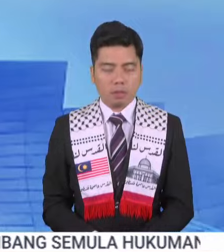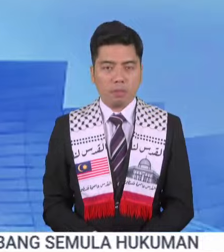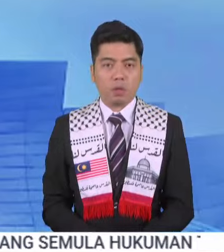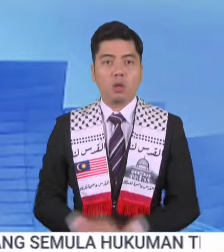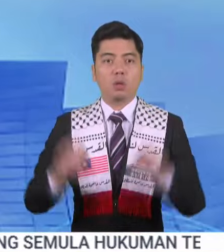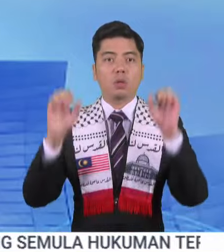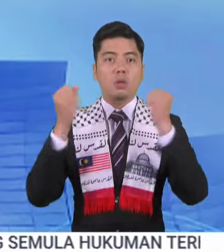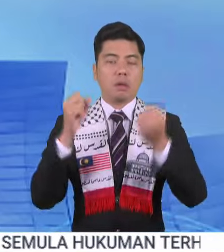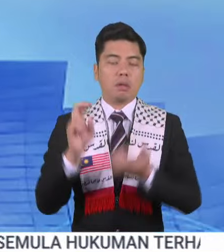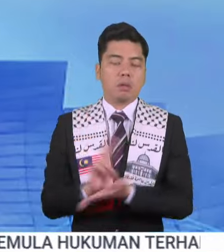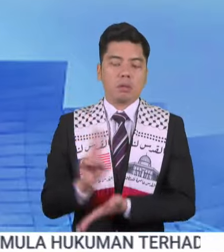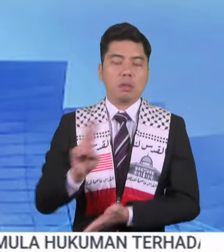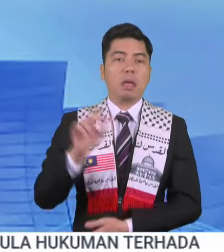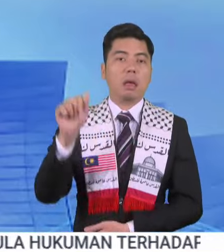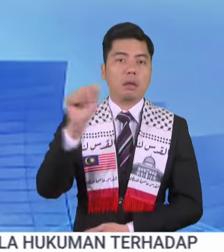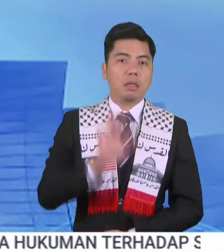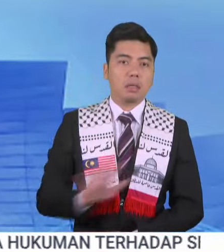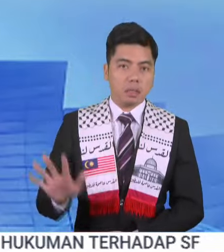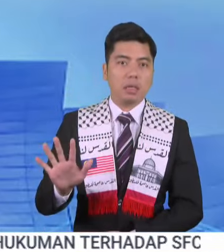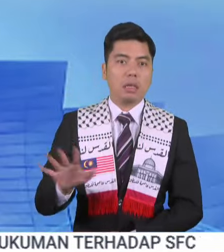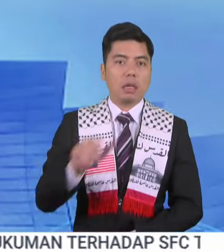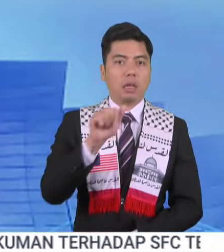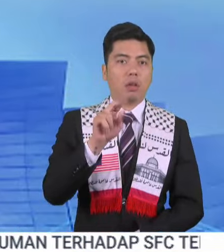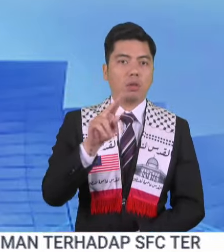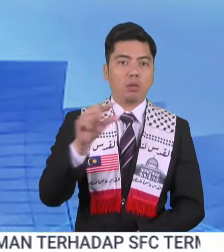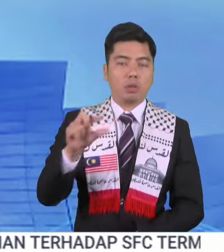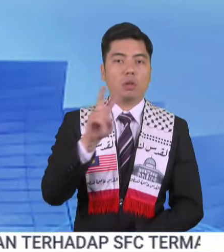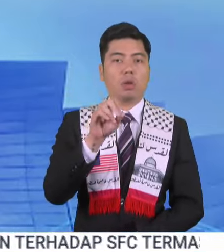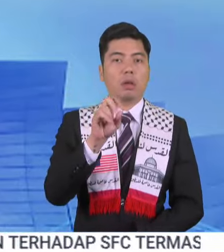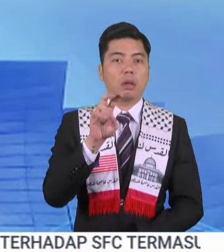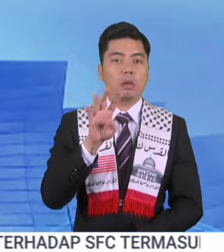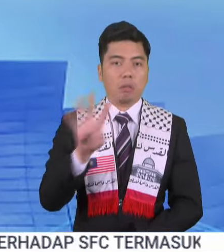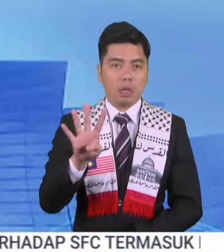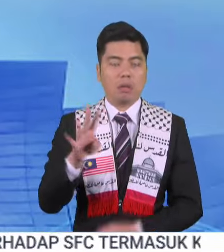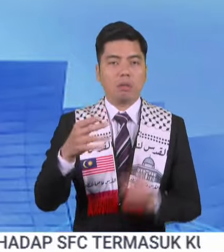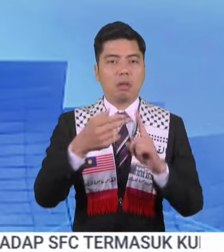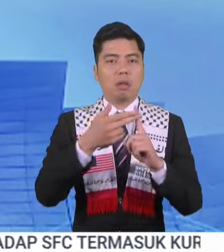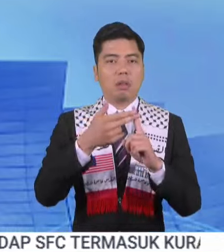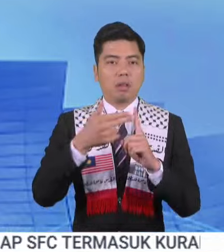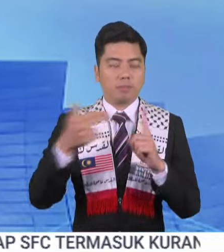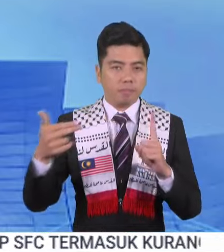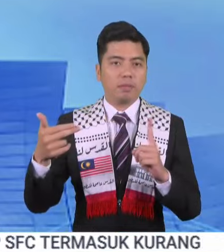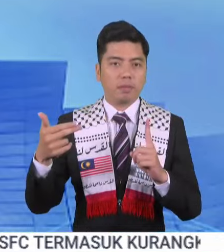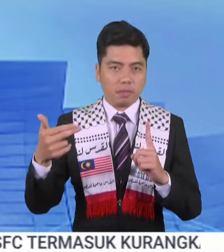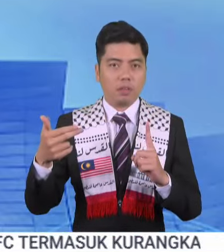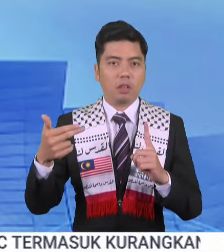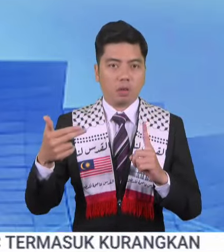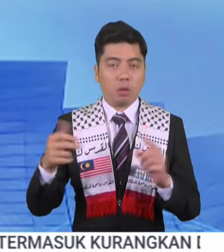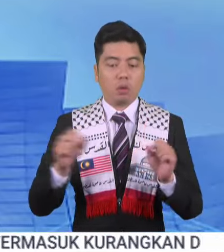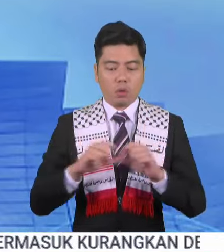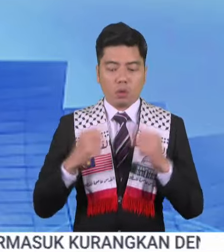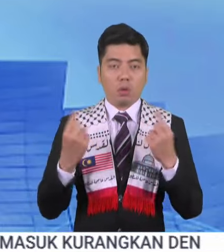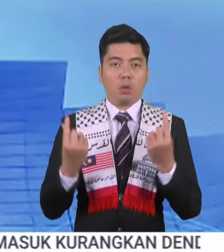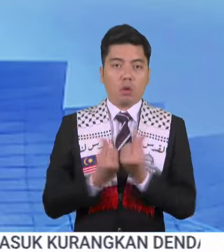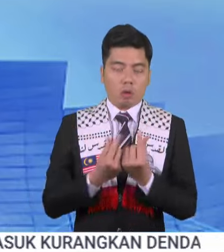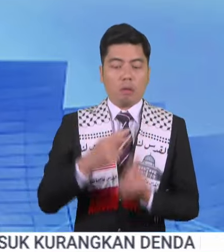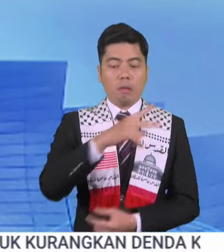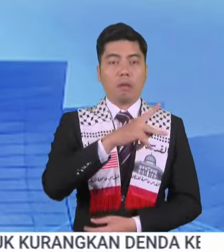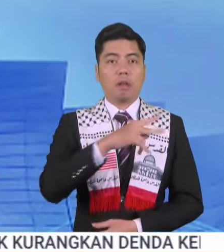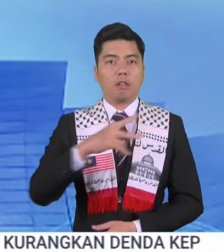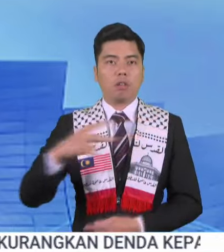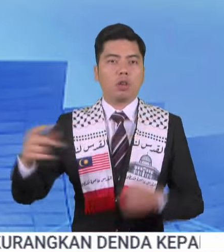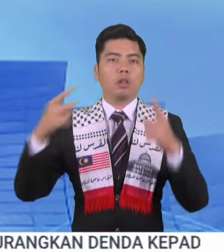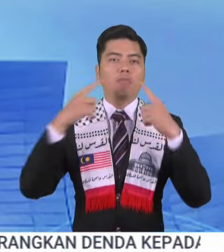Perkembangan Temasya Sukan Universiti ASEAN AUG 2024 Surabaya Malang Indonesia. Skuad renang negara